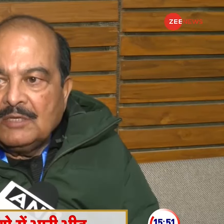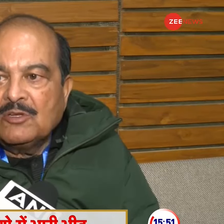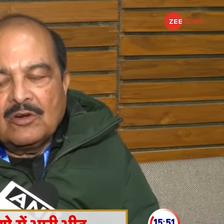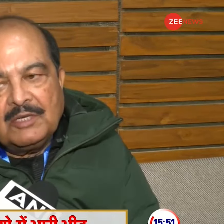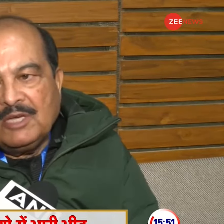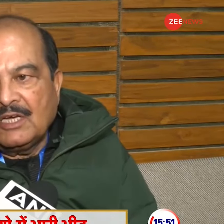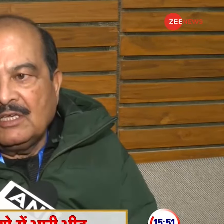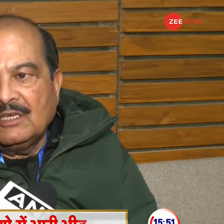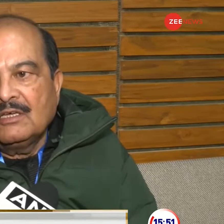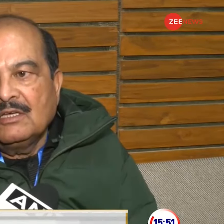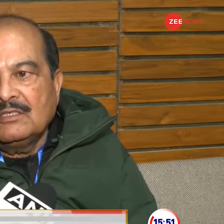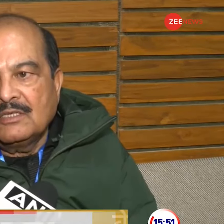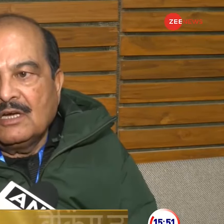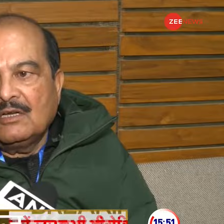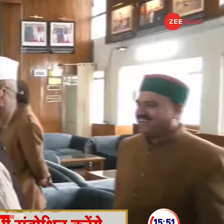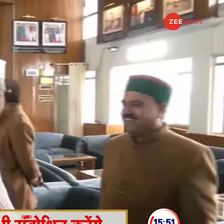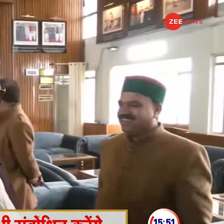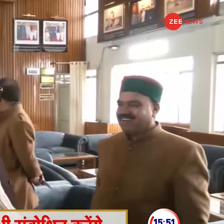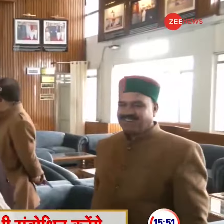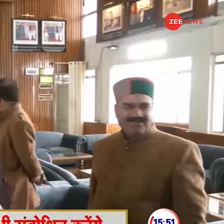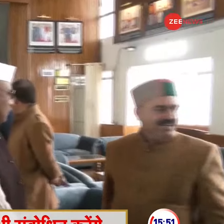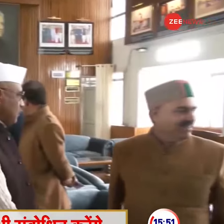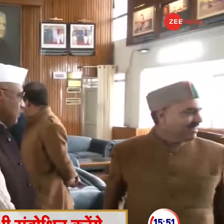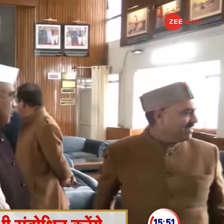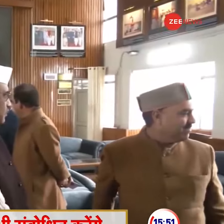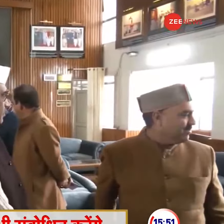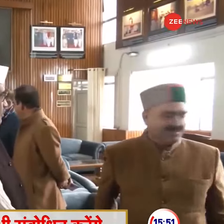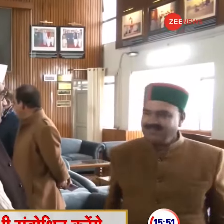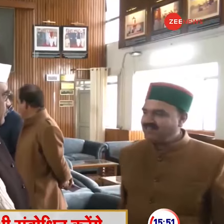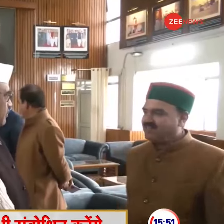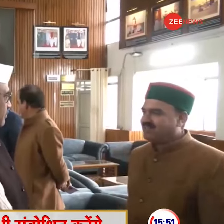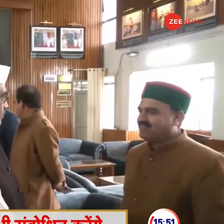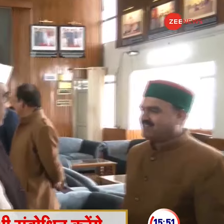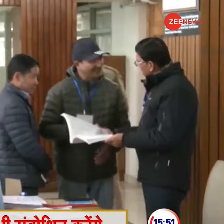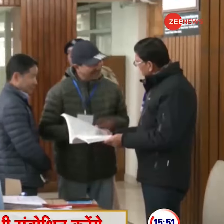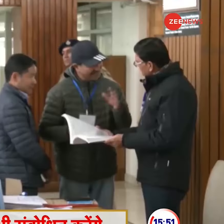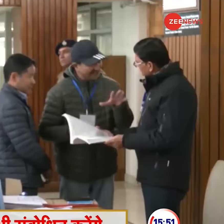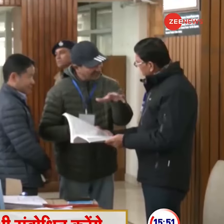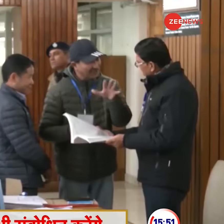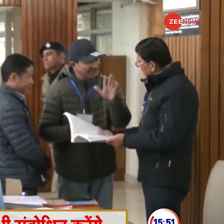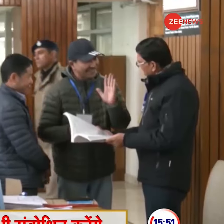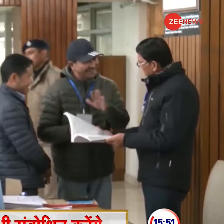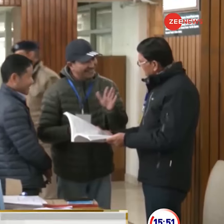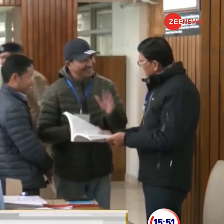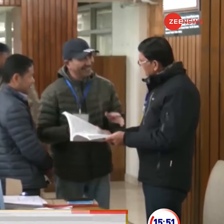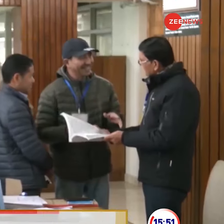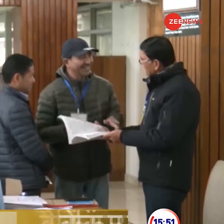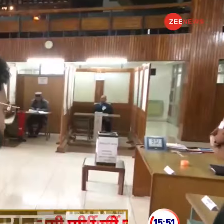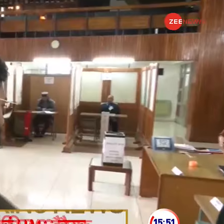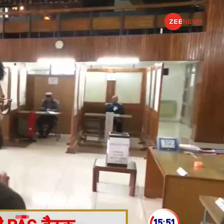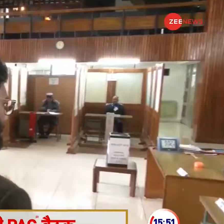विधायक पेश नहीं हुए उनके खलाफ कारेवाई होगी कानूनी प्रक्रिया के तहट ये कारेवाई की जाएगी